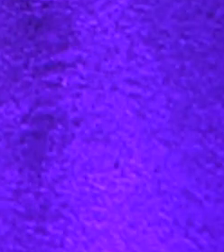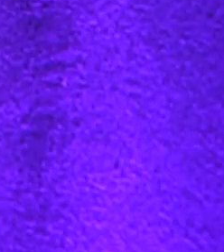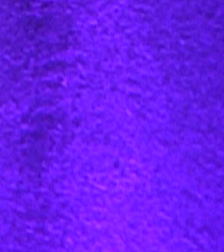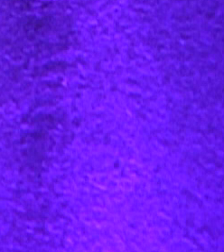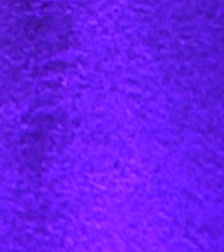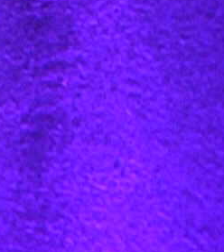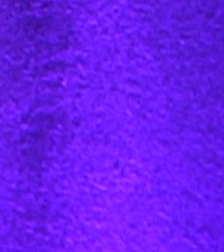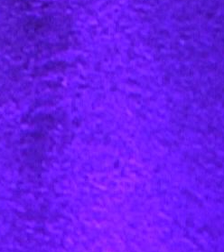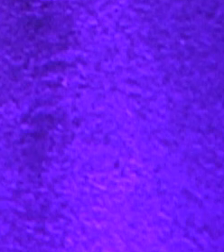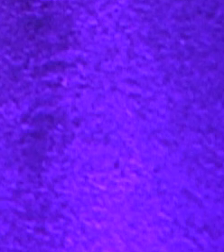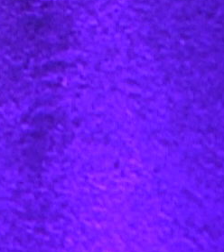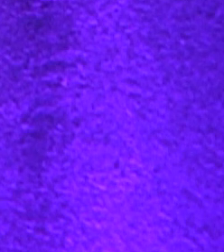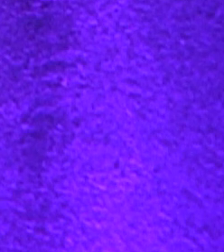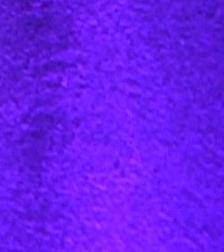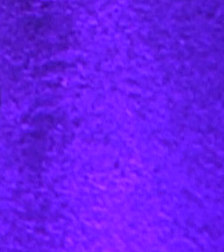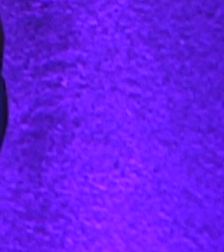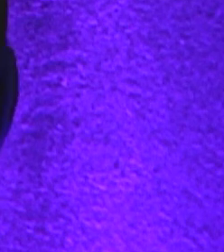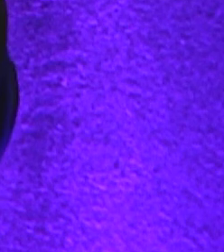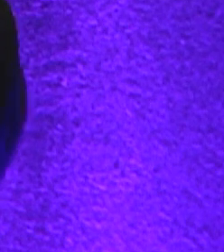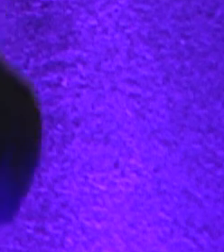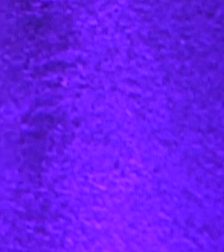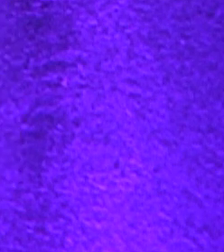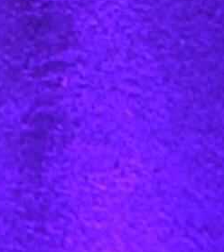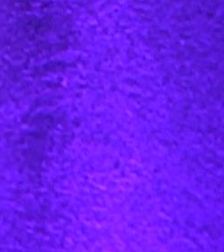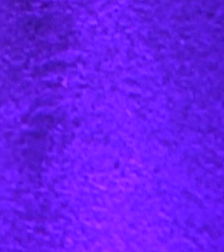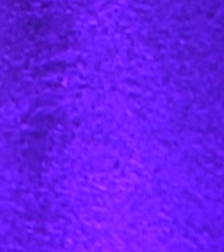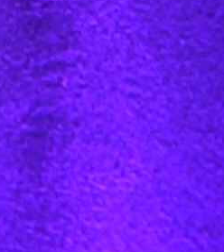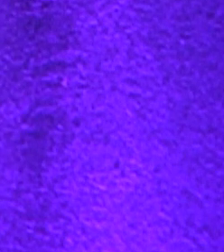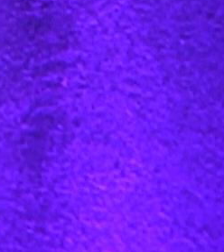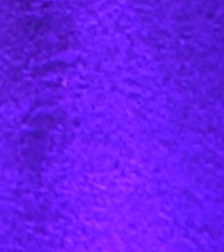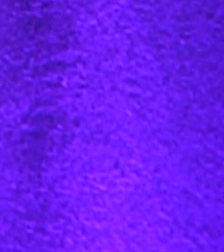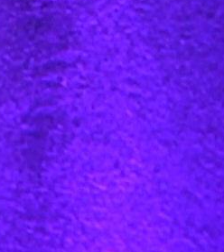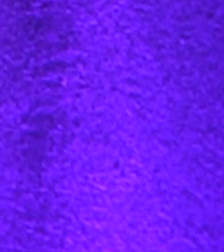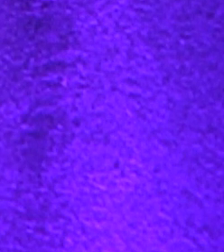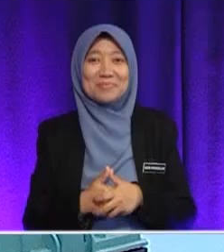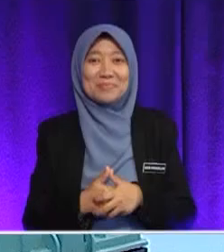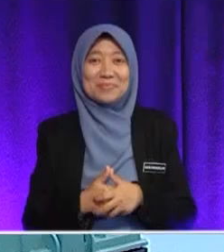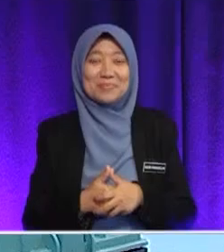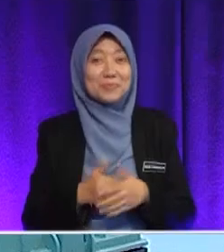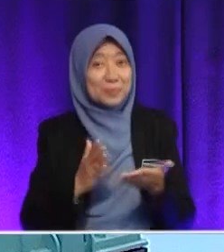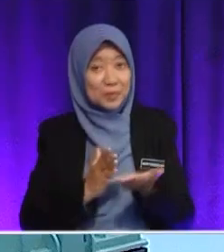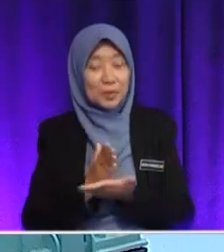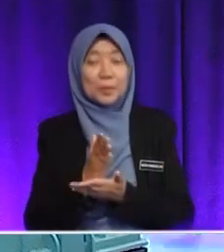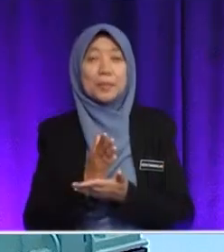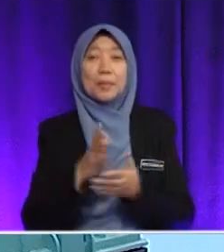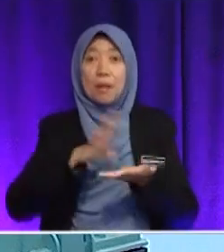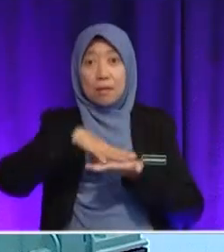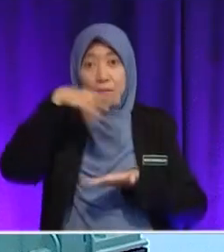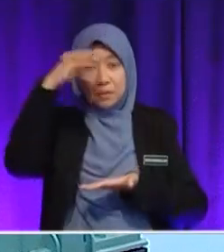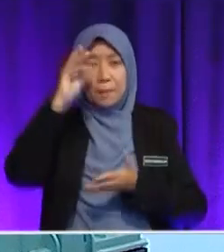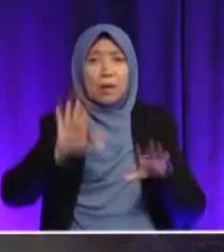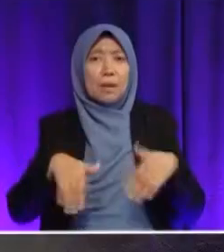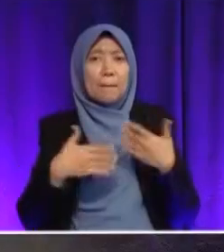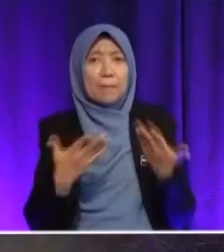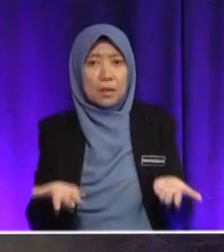cego apa kabar iku Oke terbaik laciku oke B wdc goto biasanya saya tanya